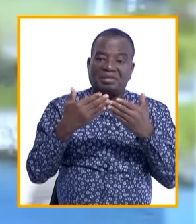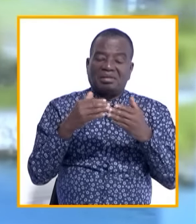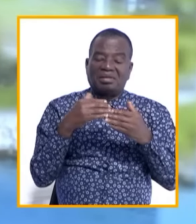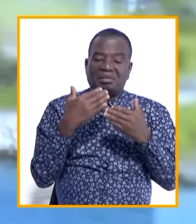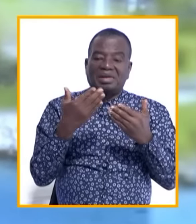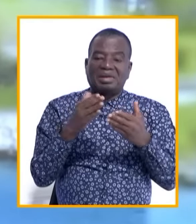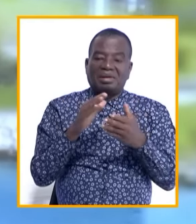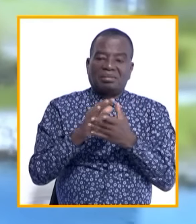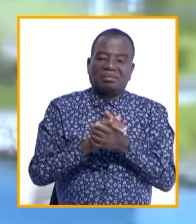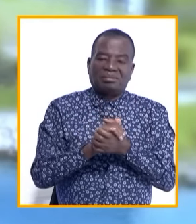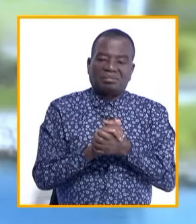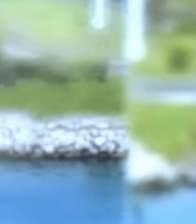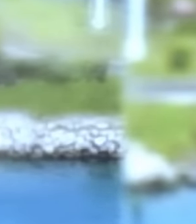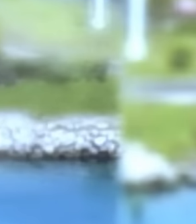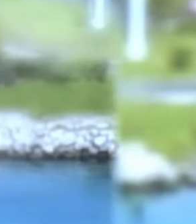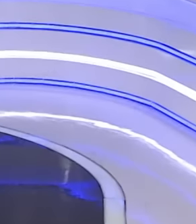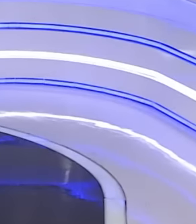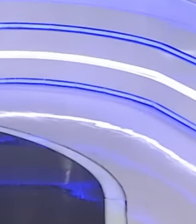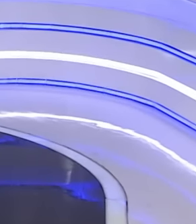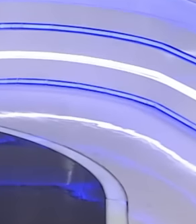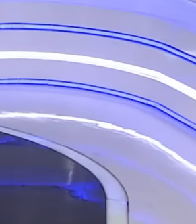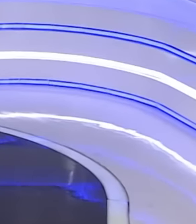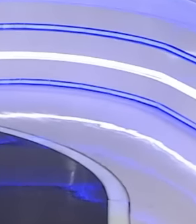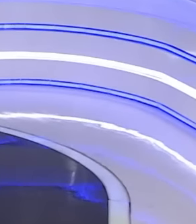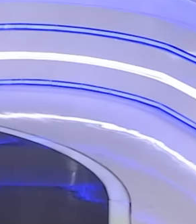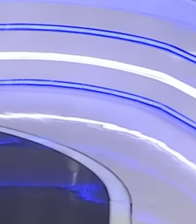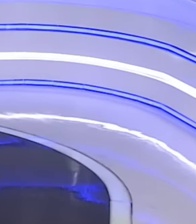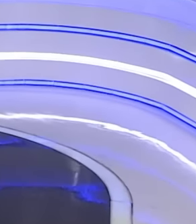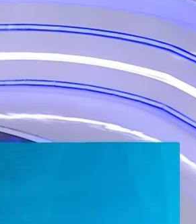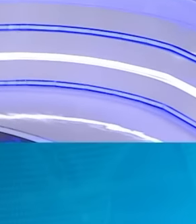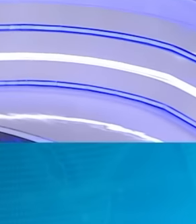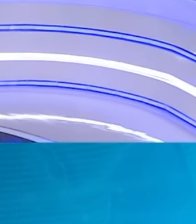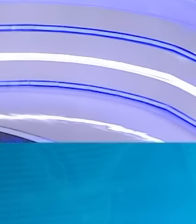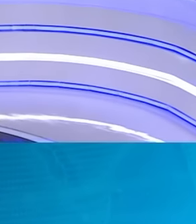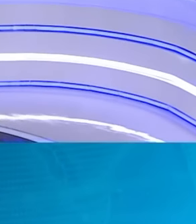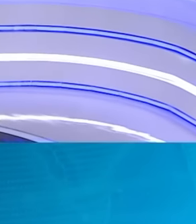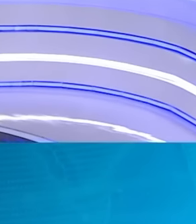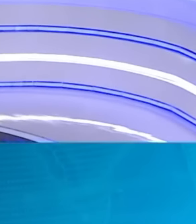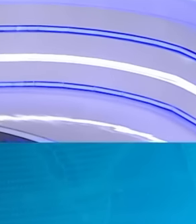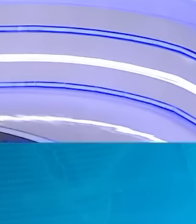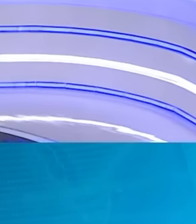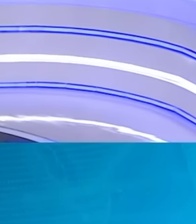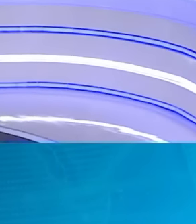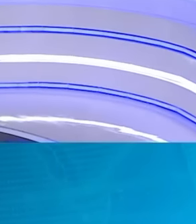suivi et excellente suite de journée sur Carte.